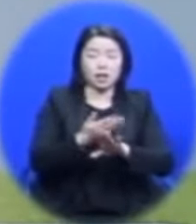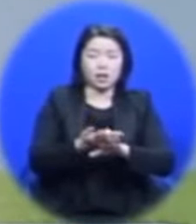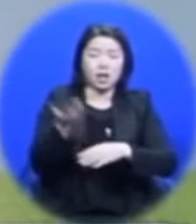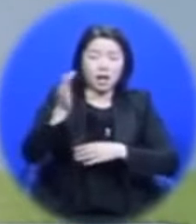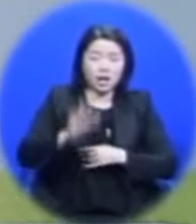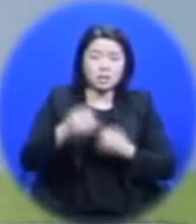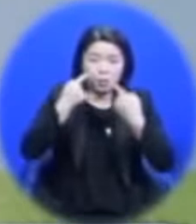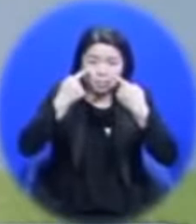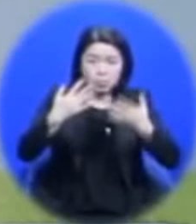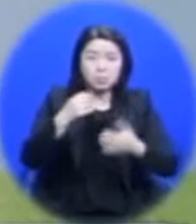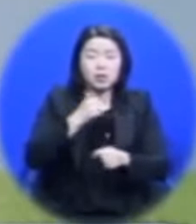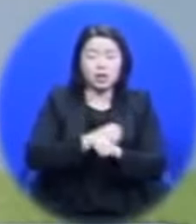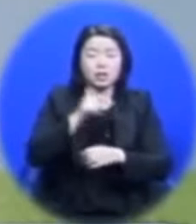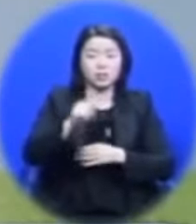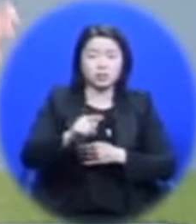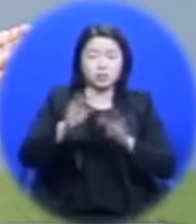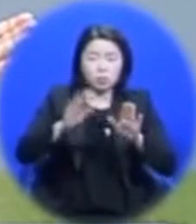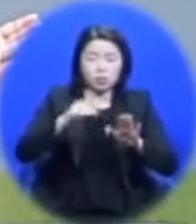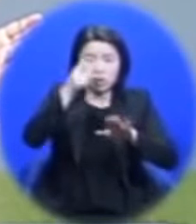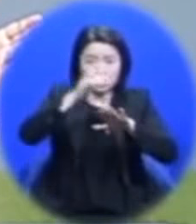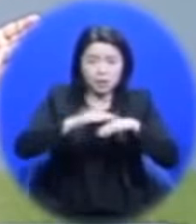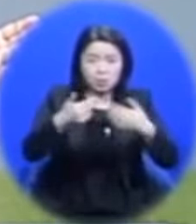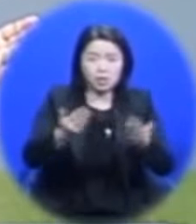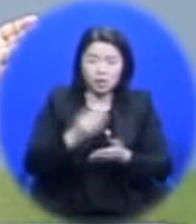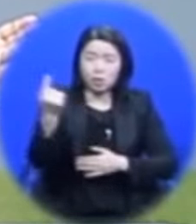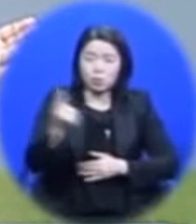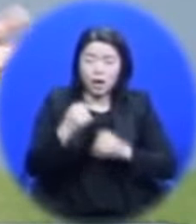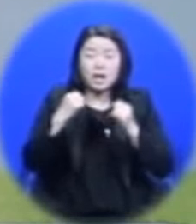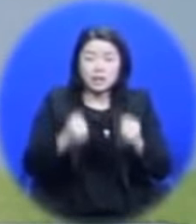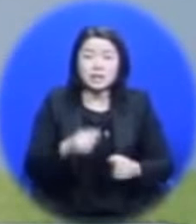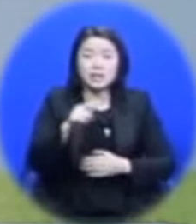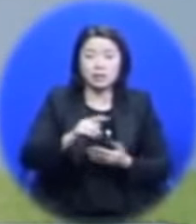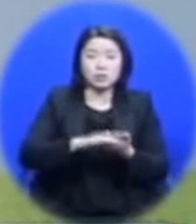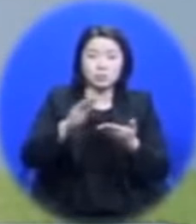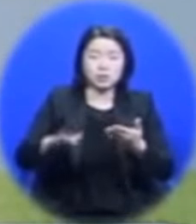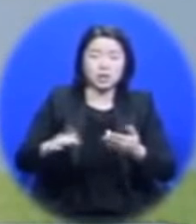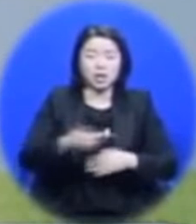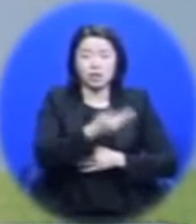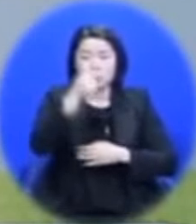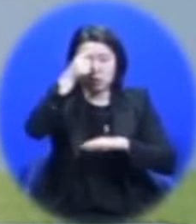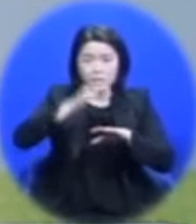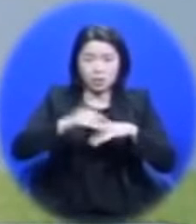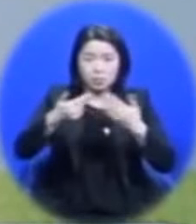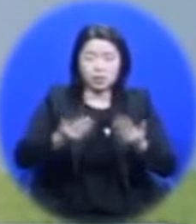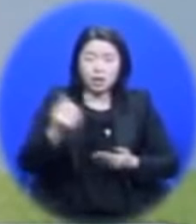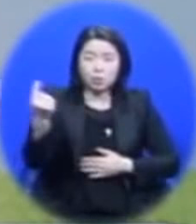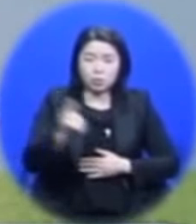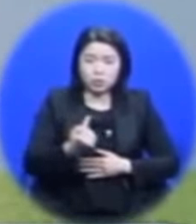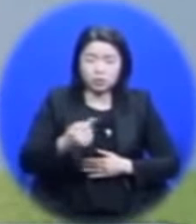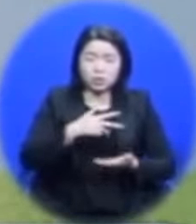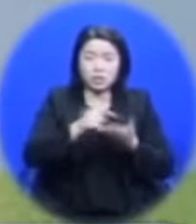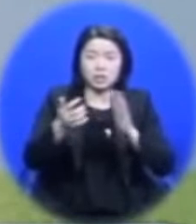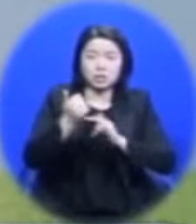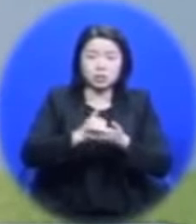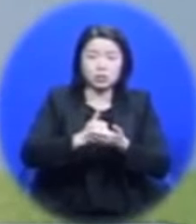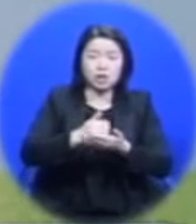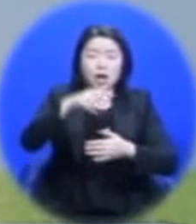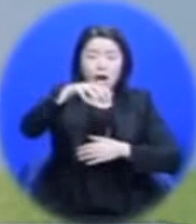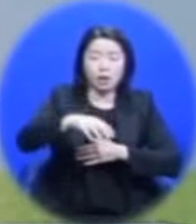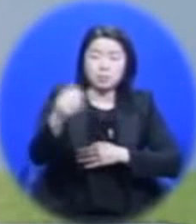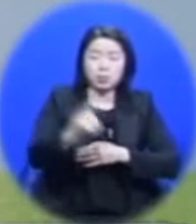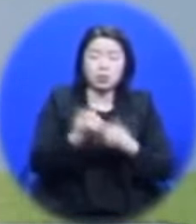그러나 분명한 것은 오늘 예배당에 와 계시다는 거예요. 여러분이 예배당에 오신 것은 예수님 앞에 온 거나